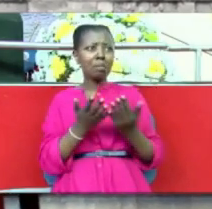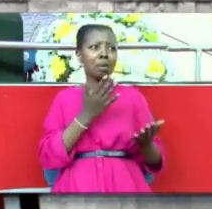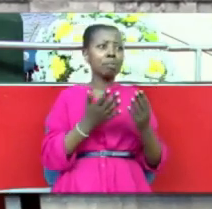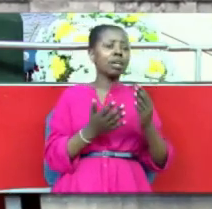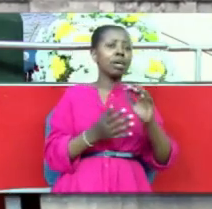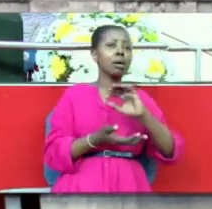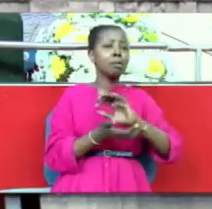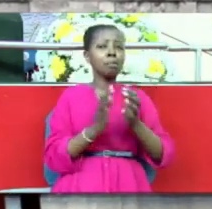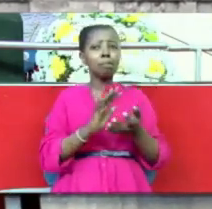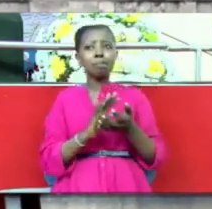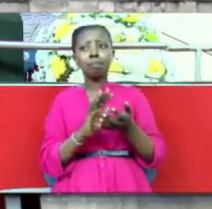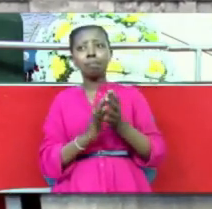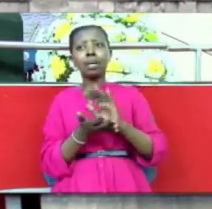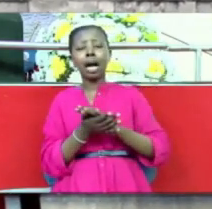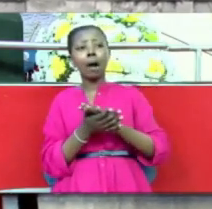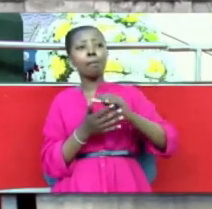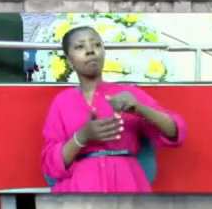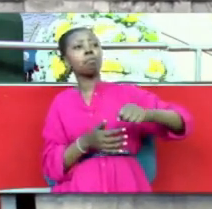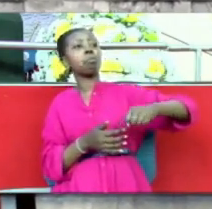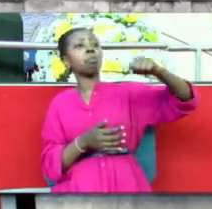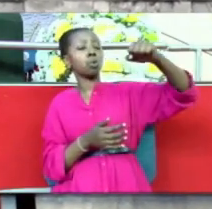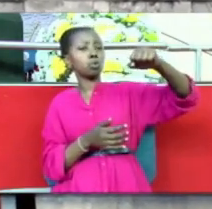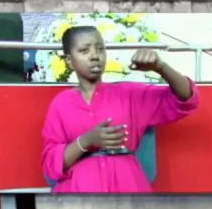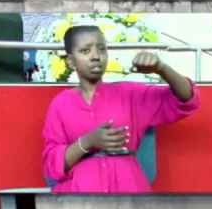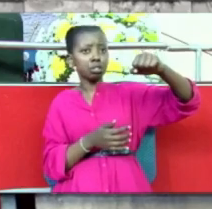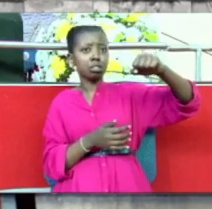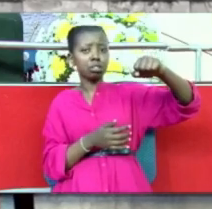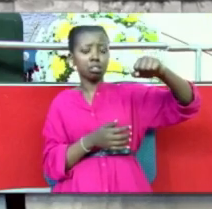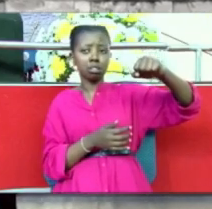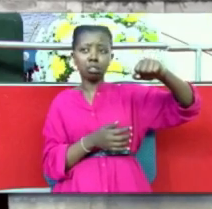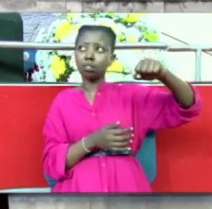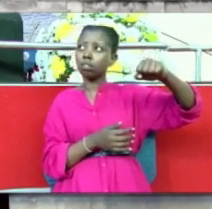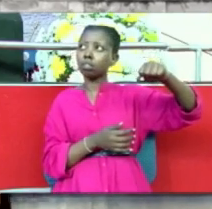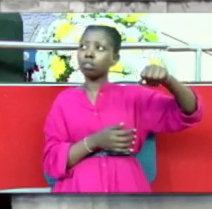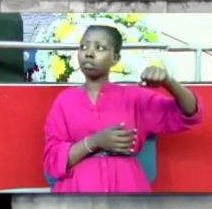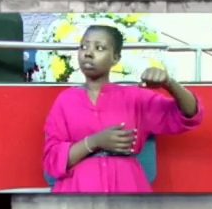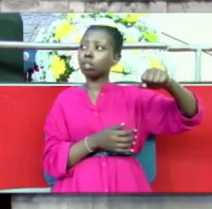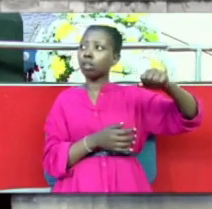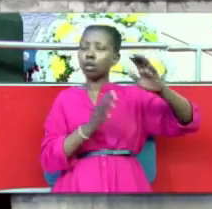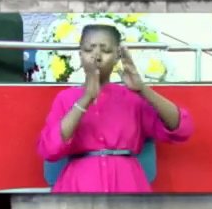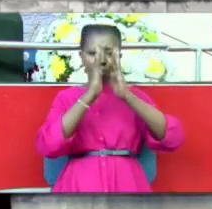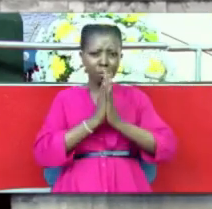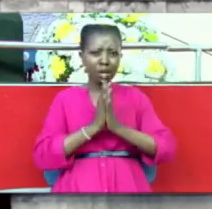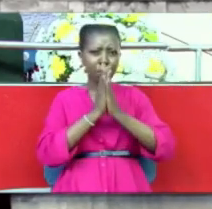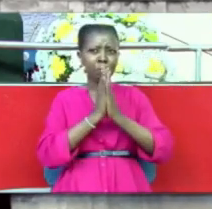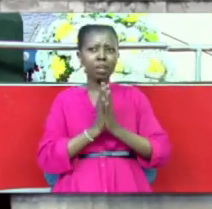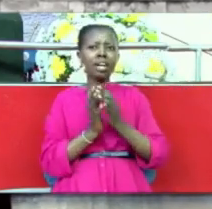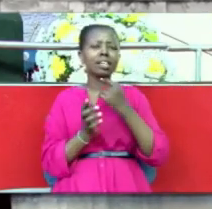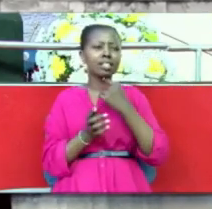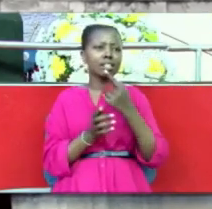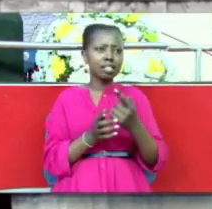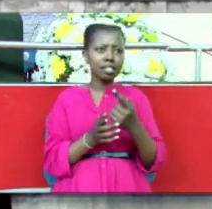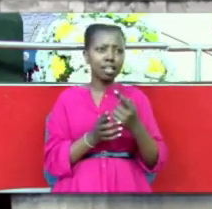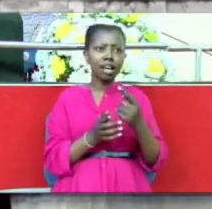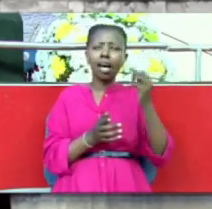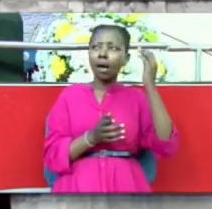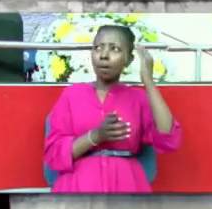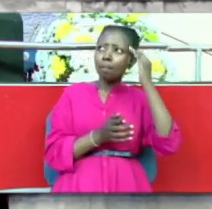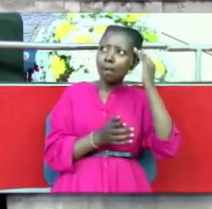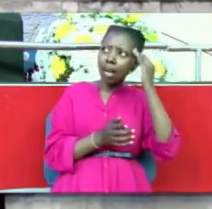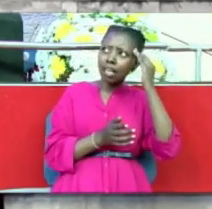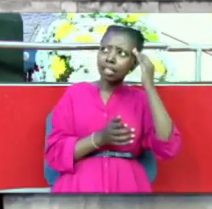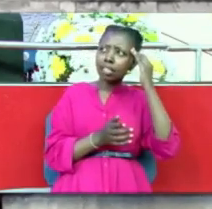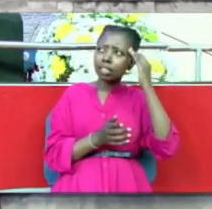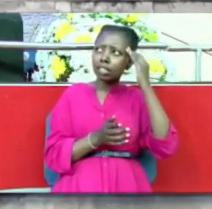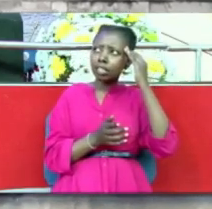huyo VC huyo unamweka huko. Na unafunga mlango na unasema akili zangu, hizi akili zangu ndogo na